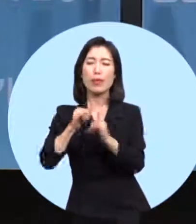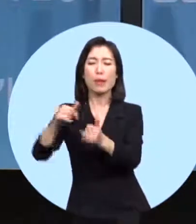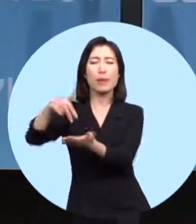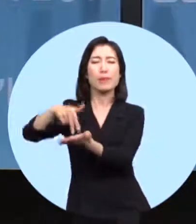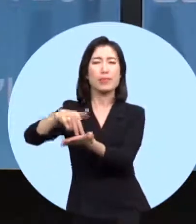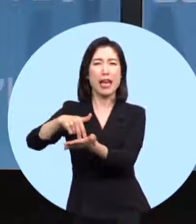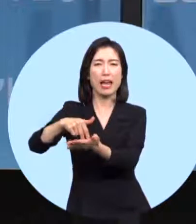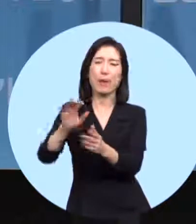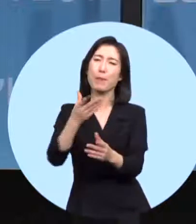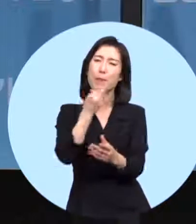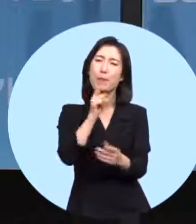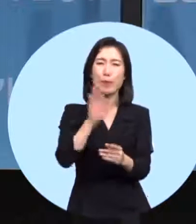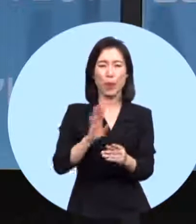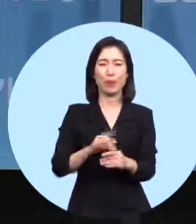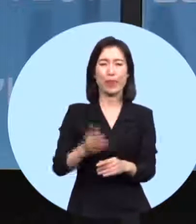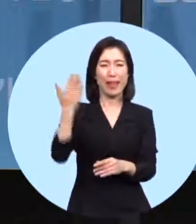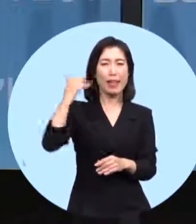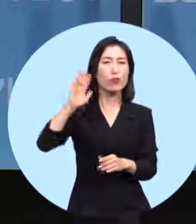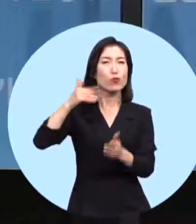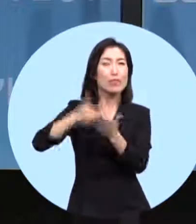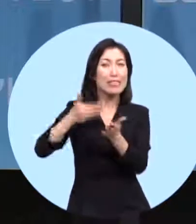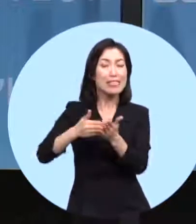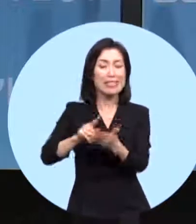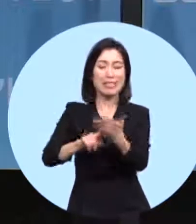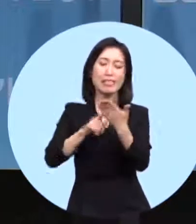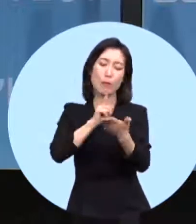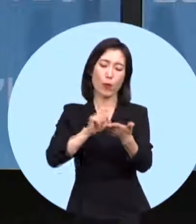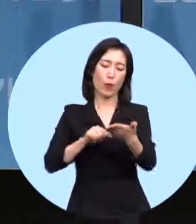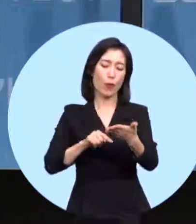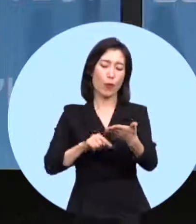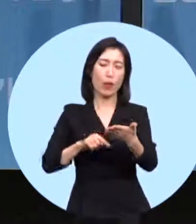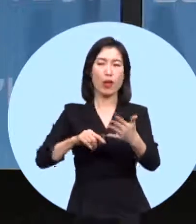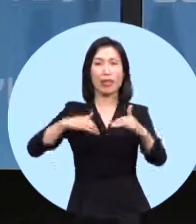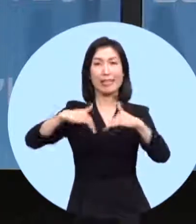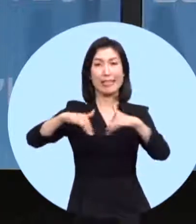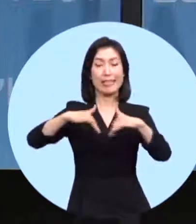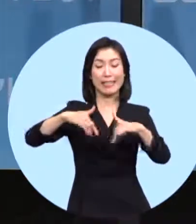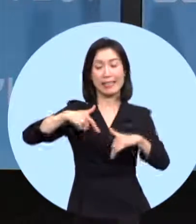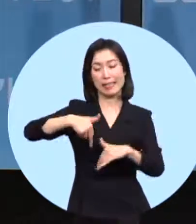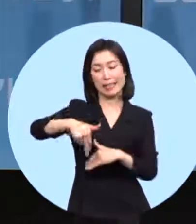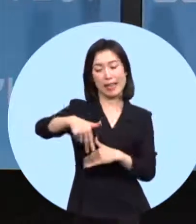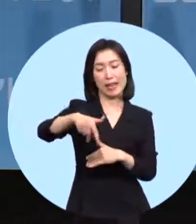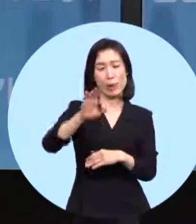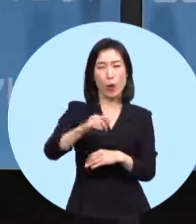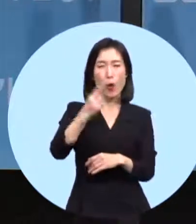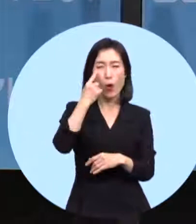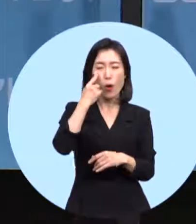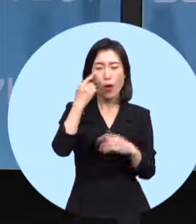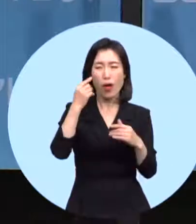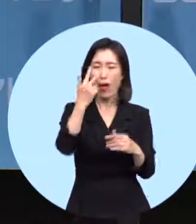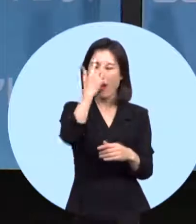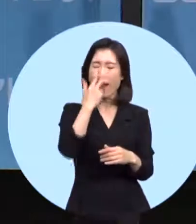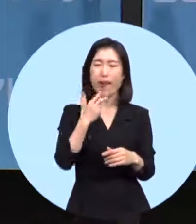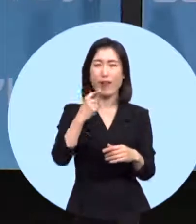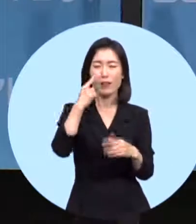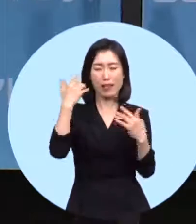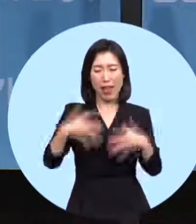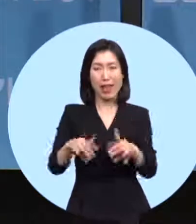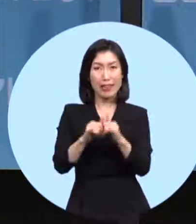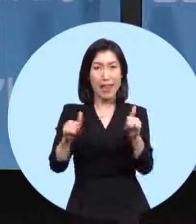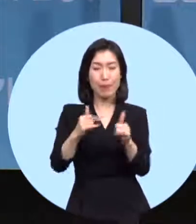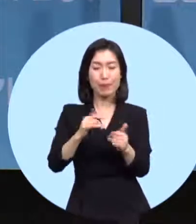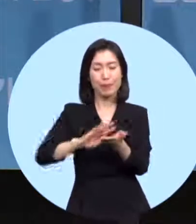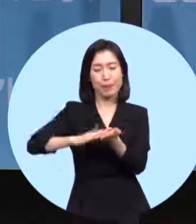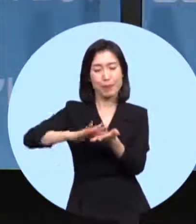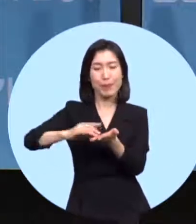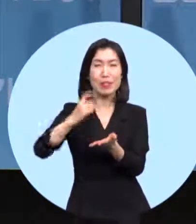예를 든다면은 예전에 뉴스에 한번 나왔는데요. 우리가 길을 걷다 보면은 그 보도에 그 시력이 약하신 분들을 위한